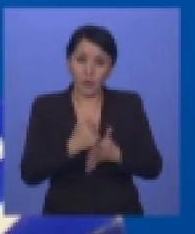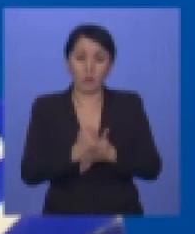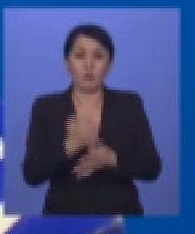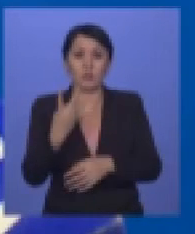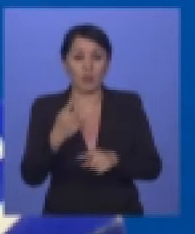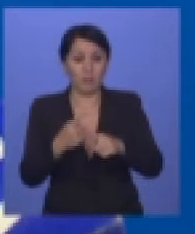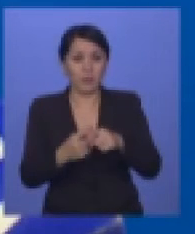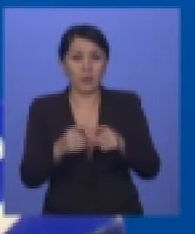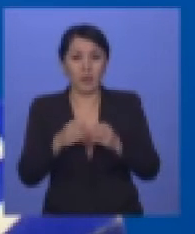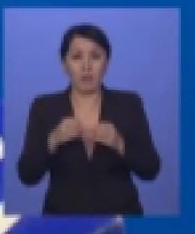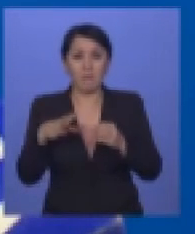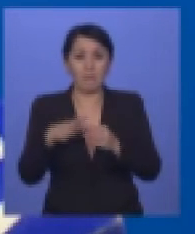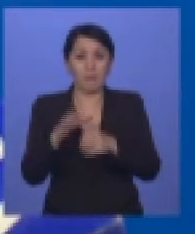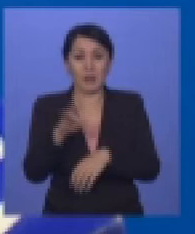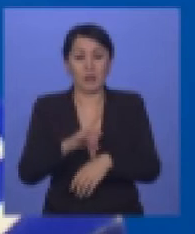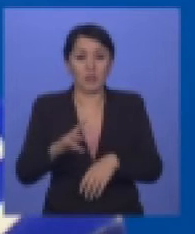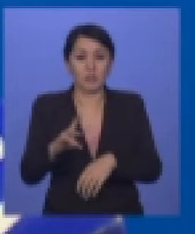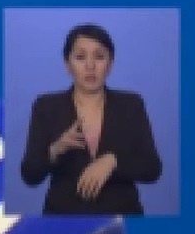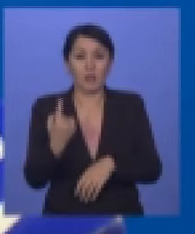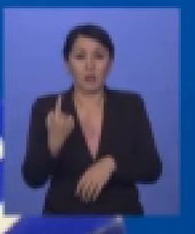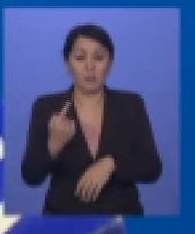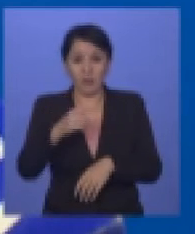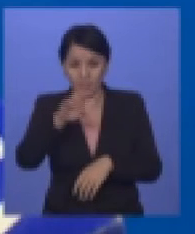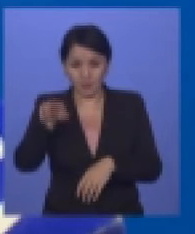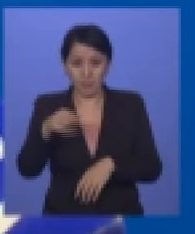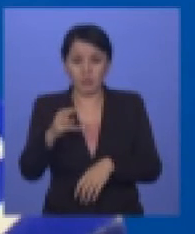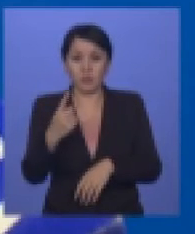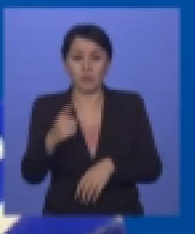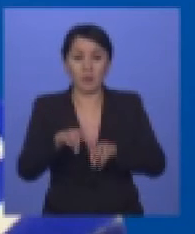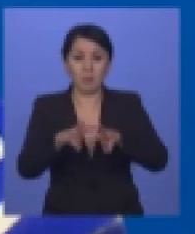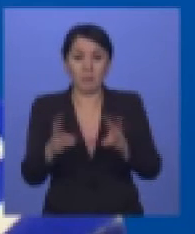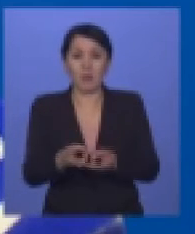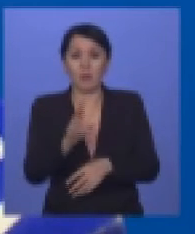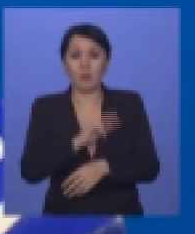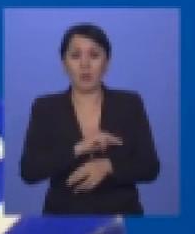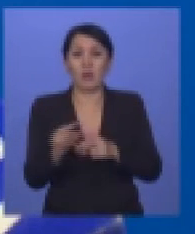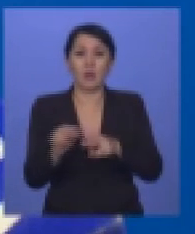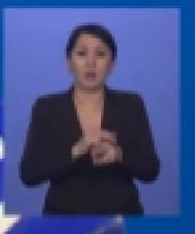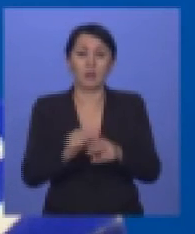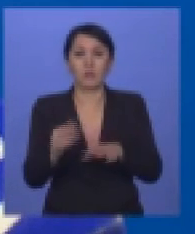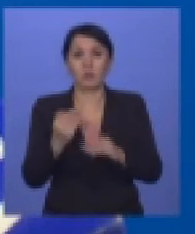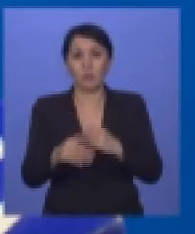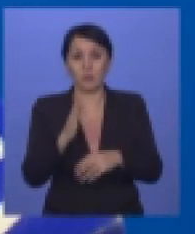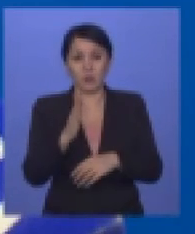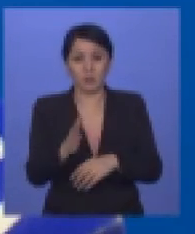Қосымша 15-ші қарашаға қарай 2 қазандық, және 1-ші желтоқсанға тағы 1 агрегаттың жөндеу жұмыстары аяқталатын болады.